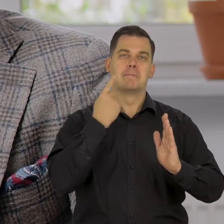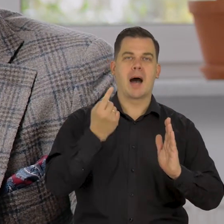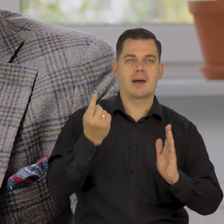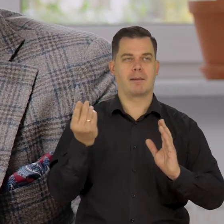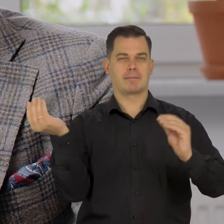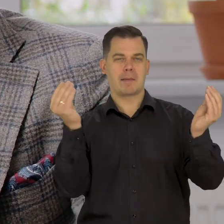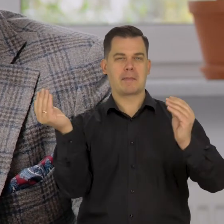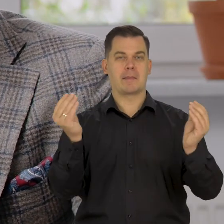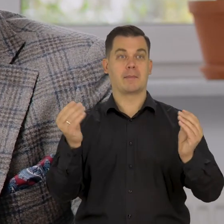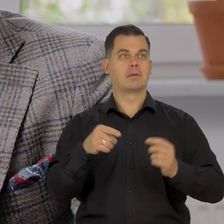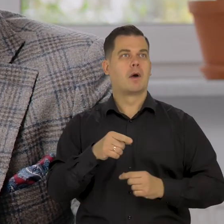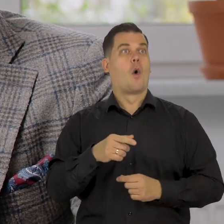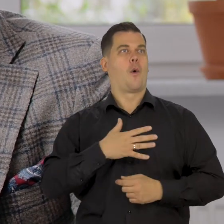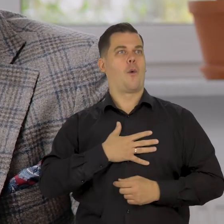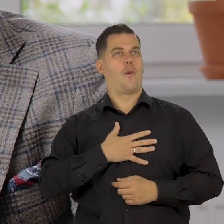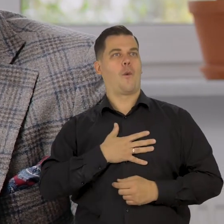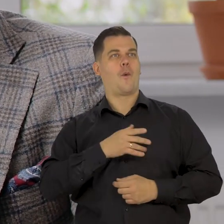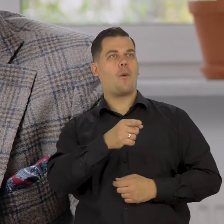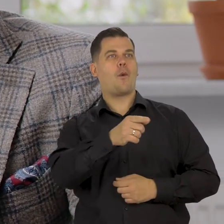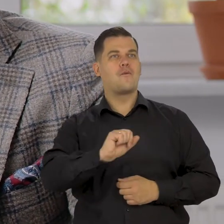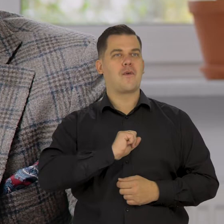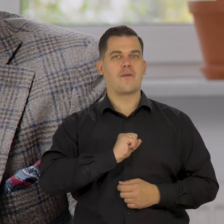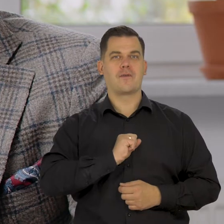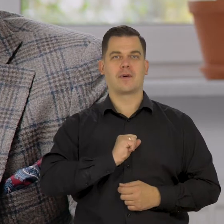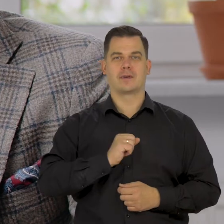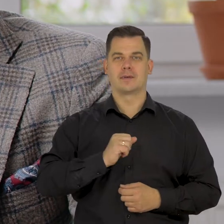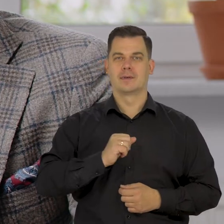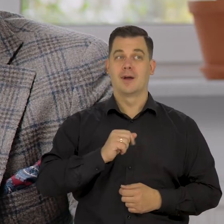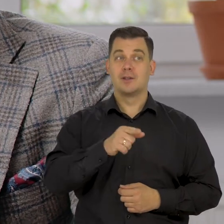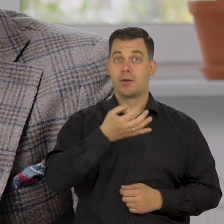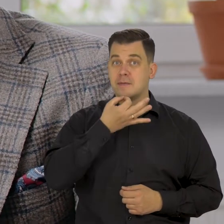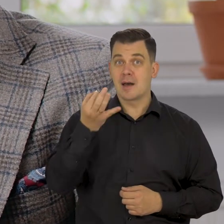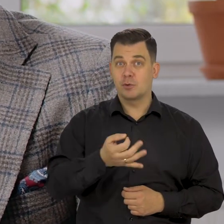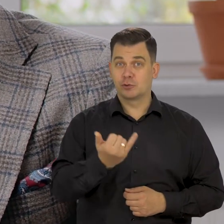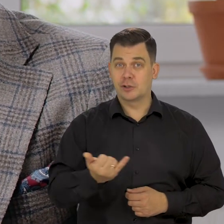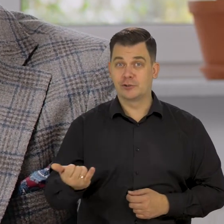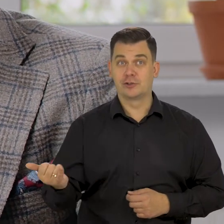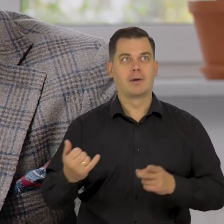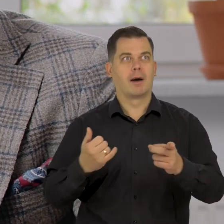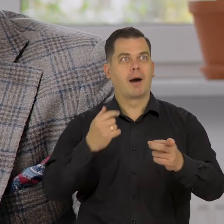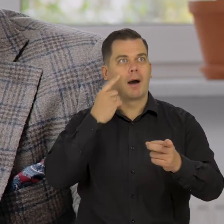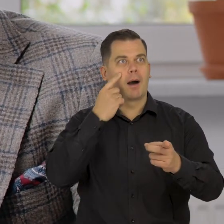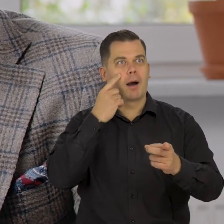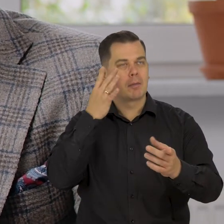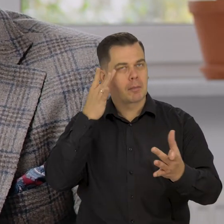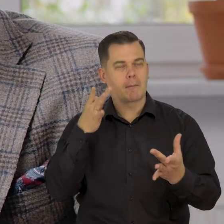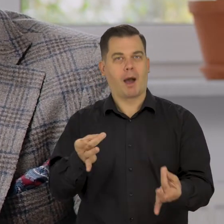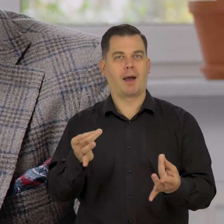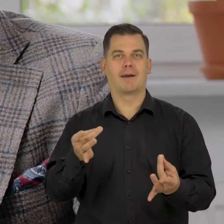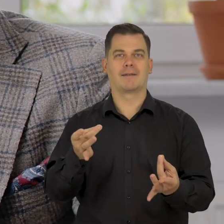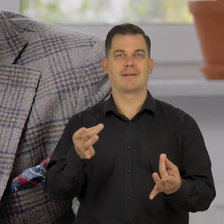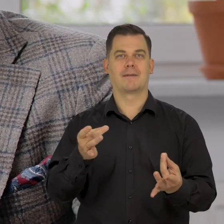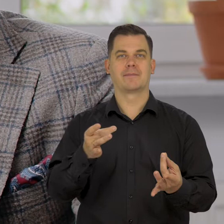przyozdobione zdjęciami bądź rysunkami postaci z bajek, postaci z filmów, które są w danym momencie bardzo